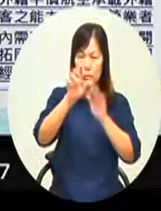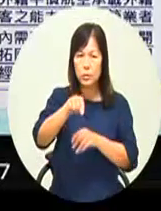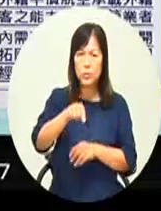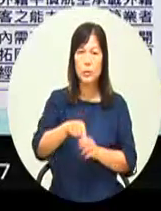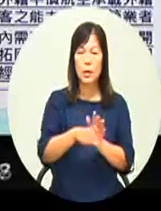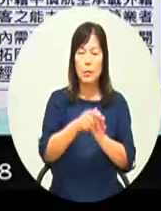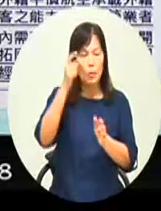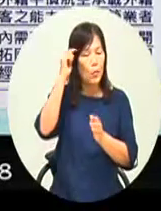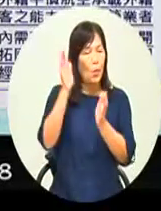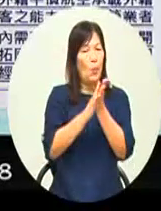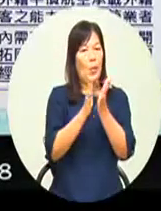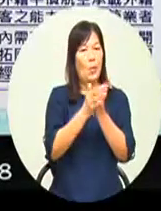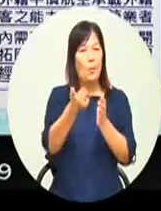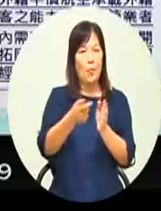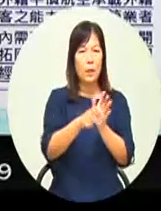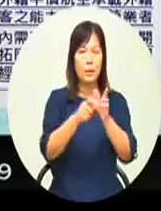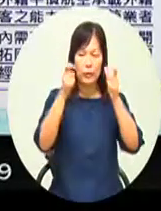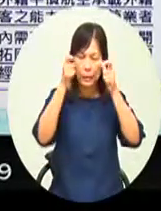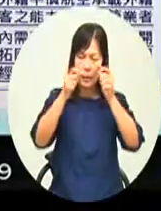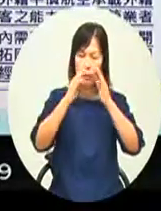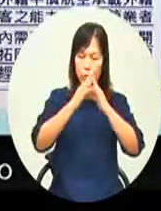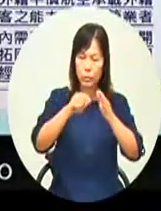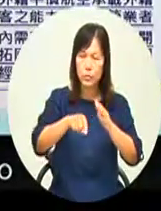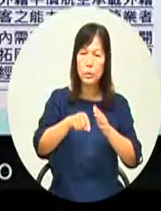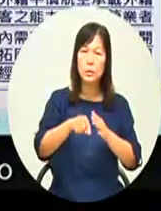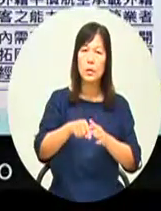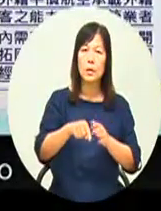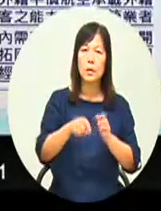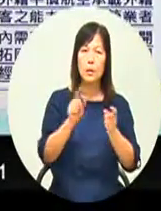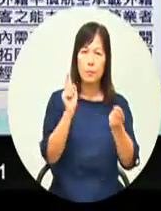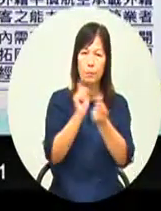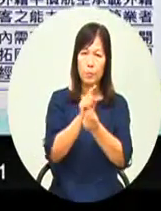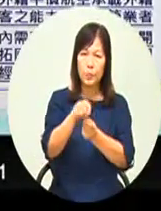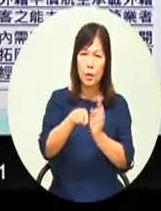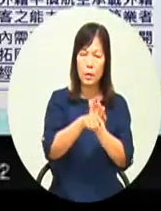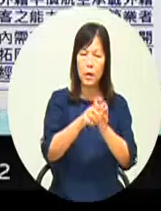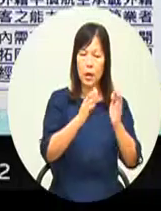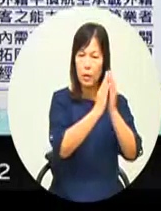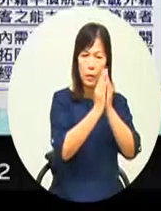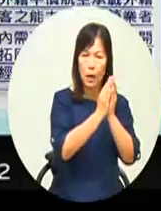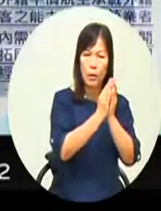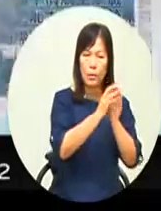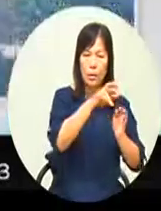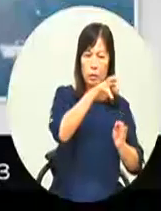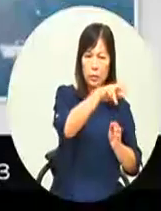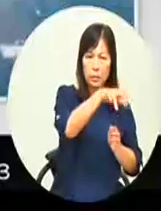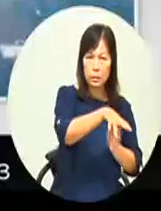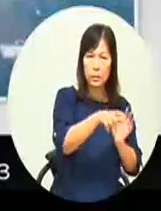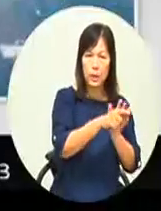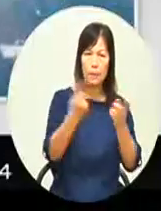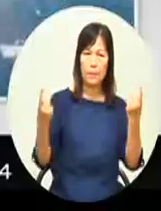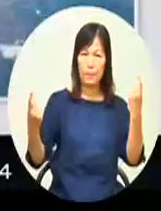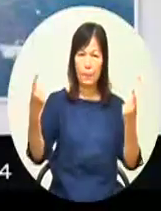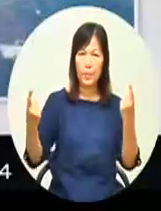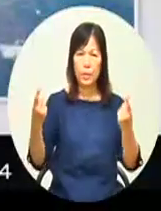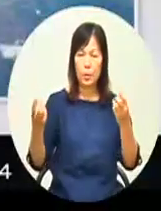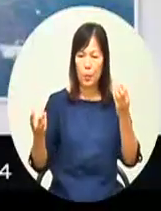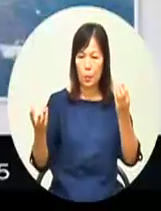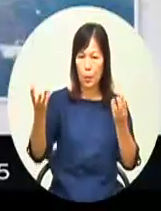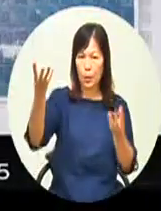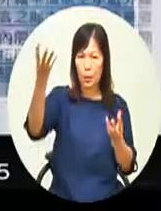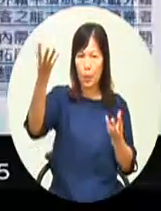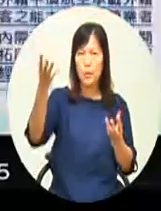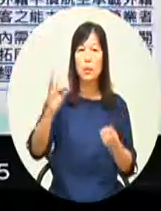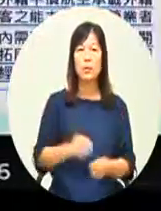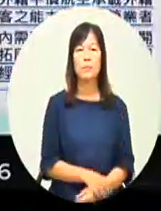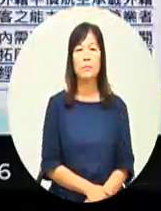嘉许的是说，高雄市现在已经这个对跟桃园机场来比的话，联航的成长率我们高雄市是比他们还多